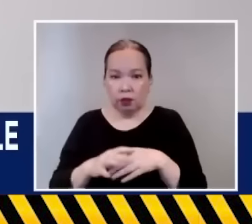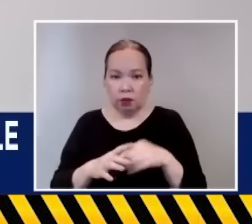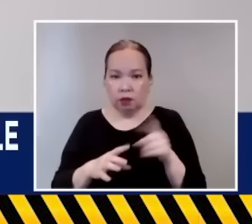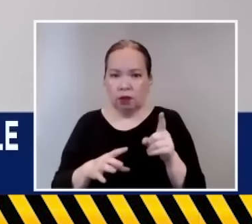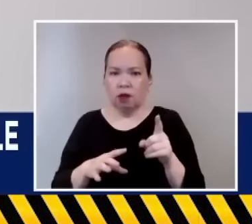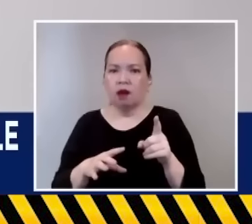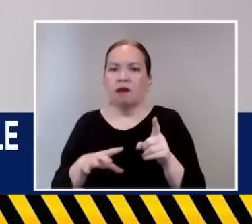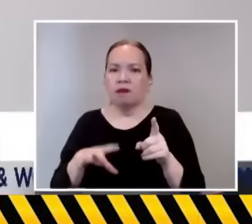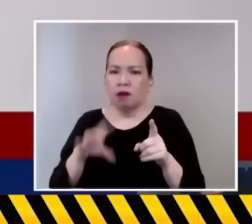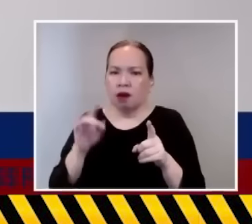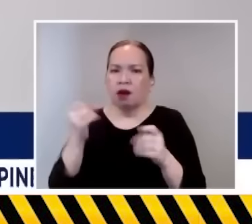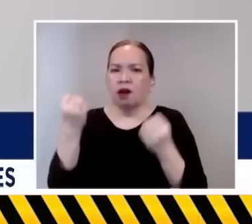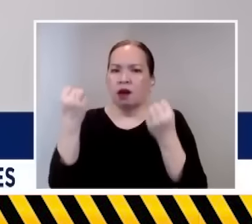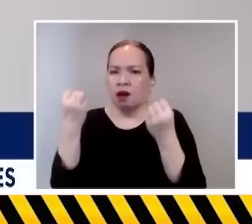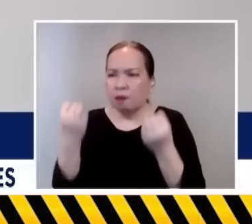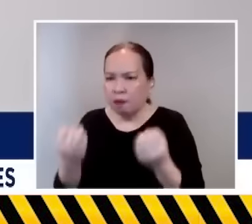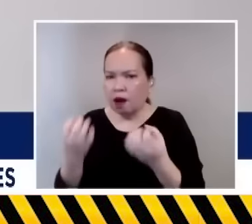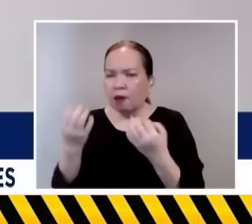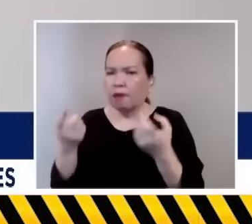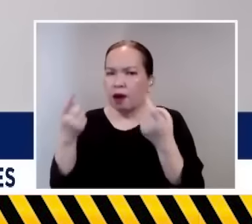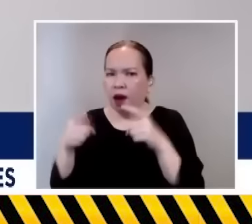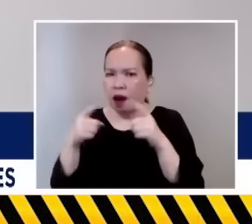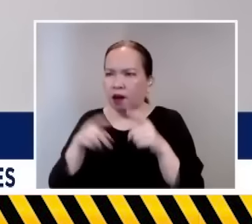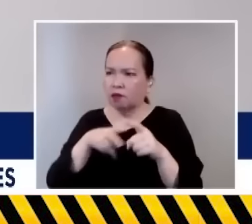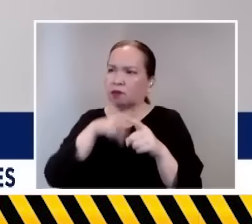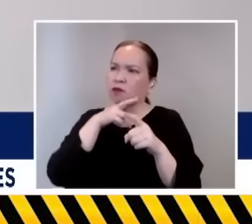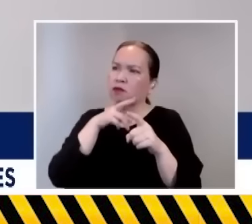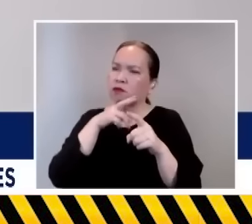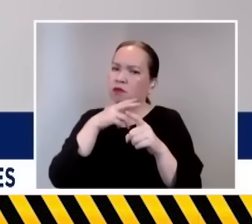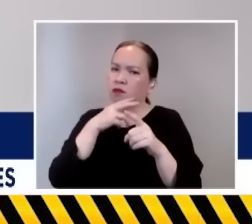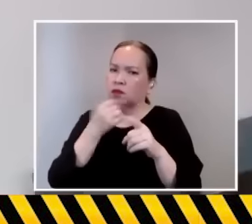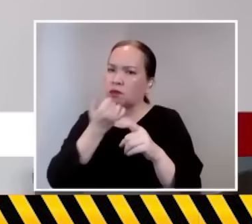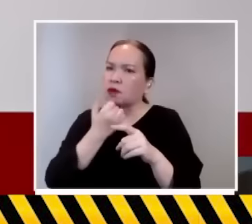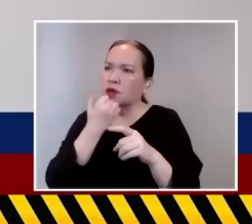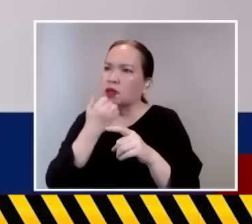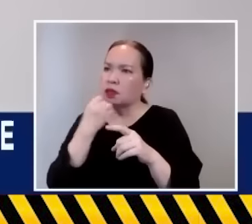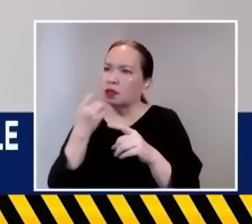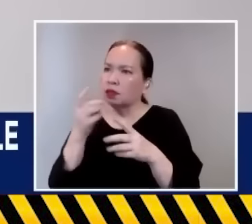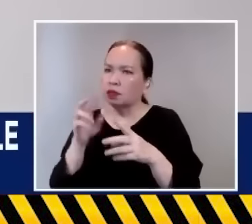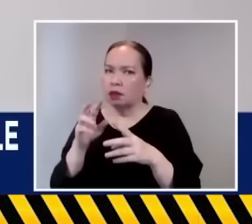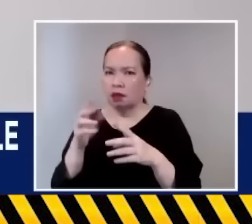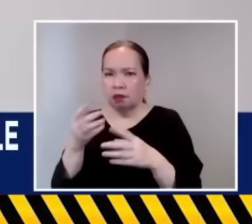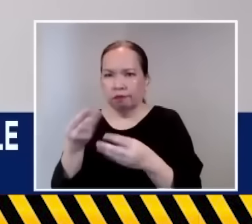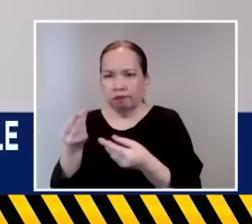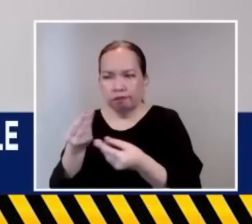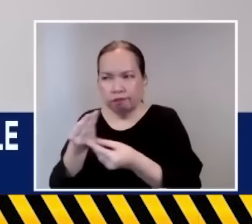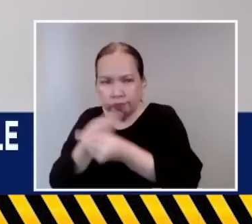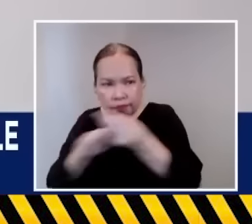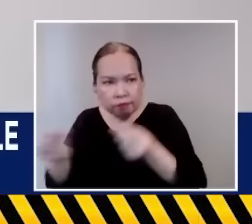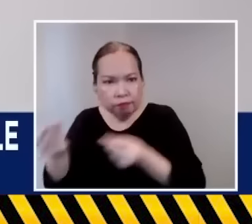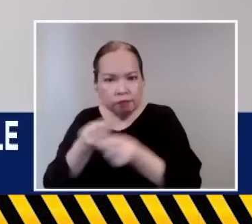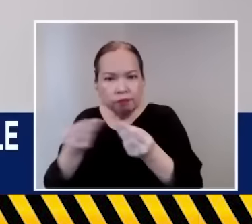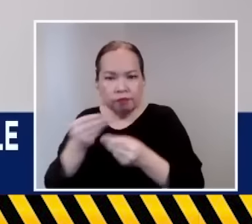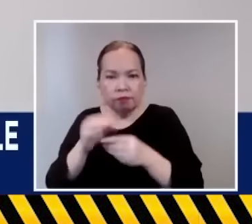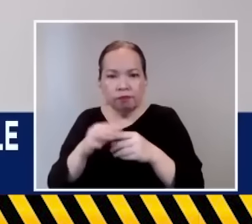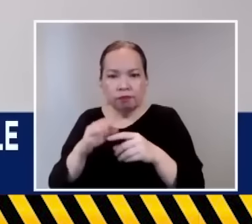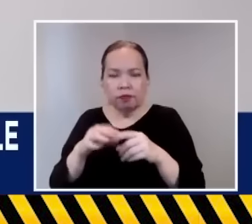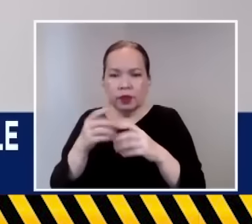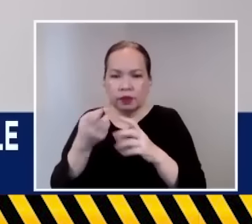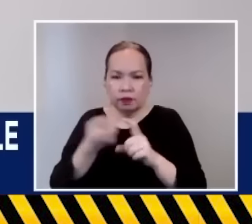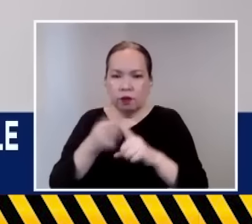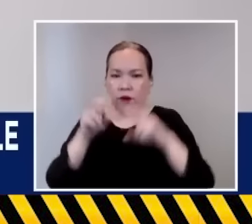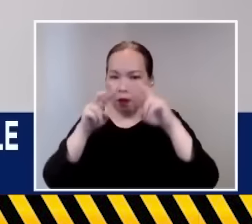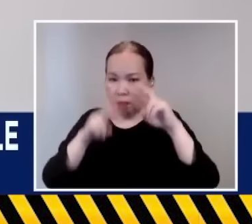there has been multiple dubious transactions going through our customer's account, and through a series of investigations